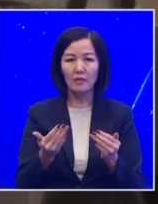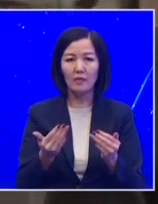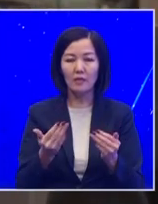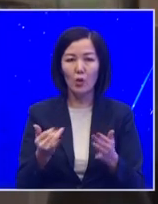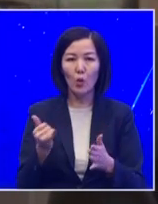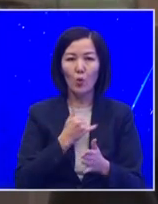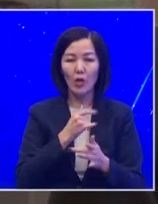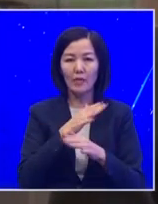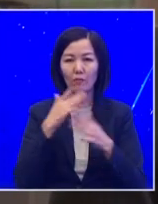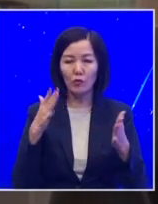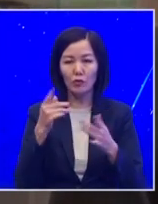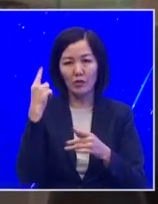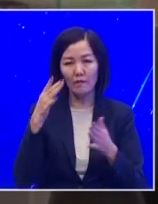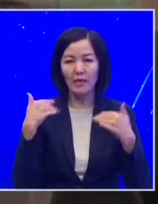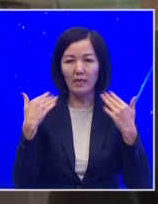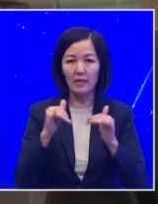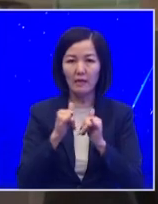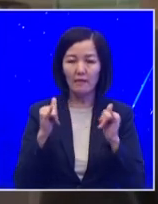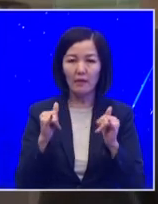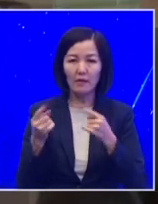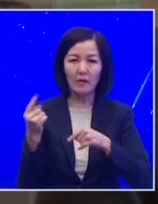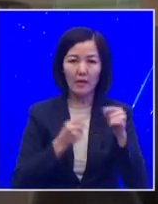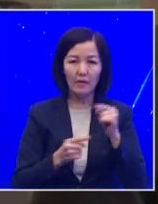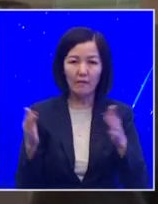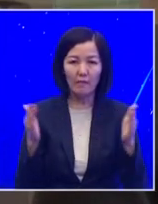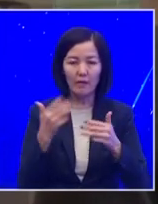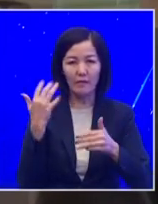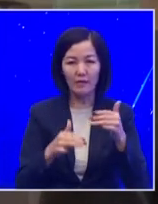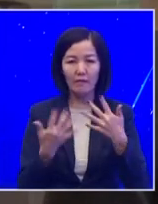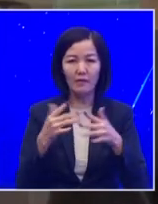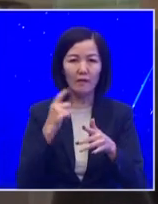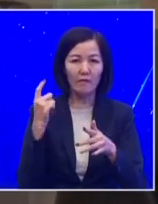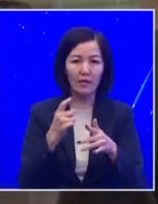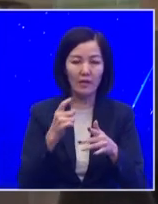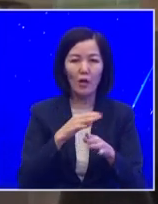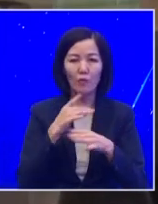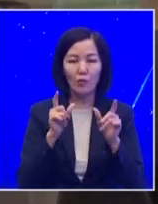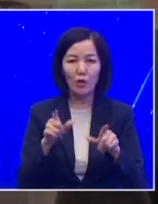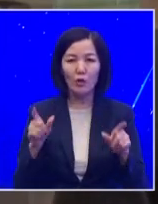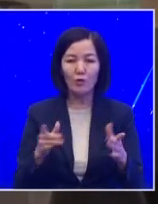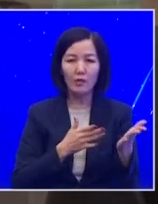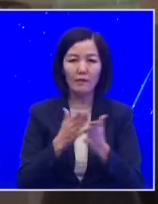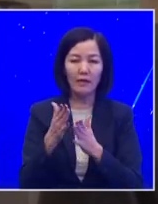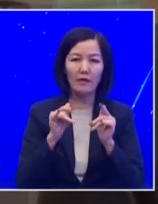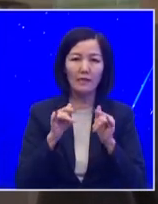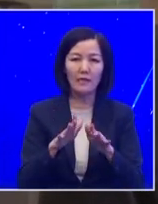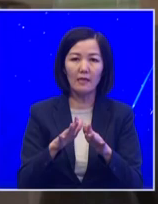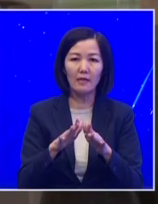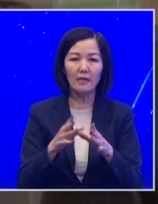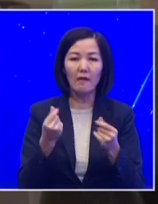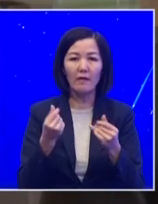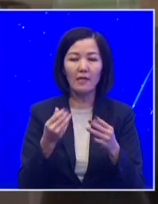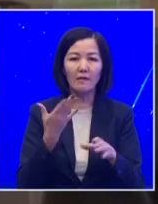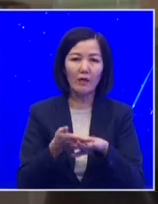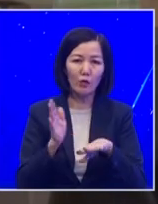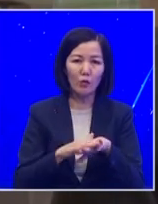У нас множество идей по развитию малого и среднего бизнеса, а также сельского хозяйства. Многие люди из этих сфер деятельности испытывают финансовые